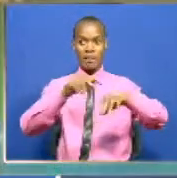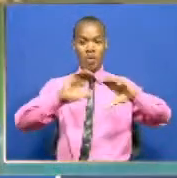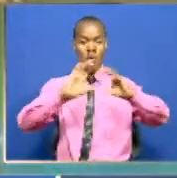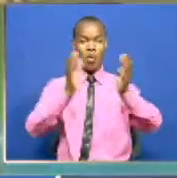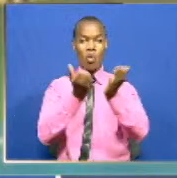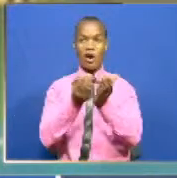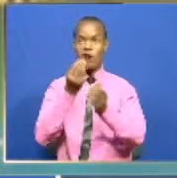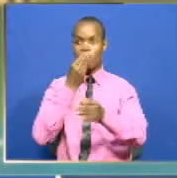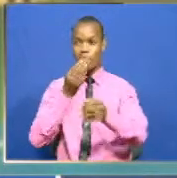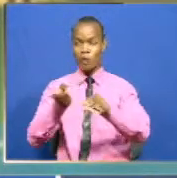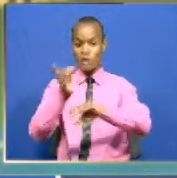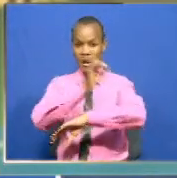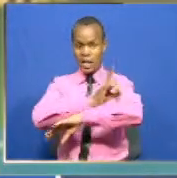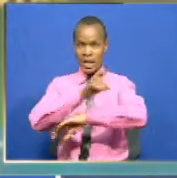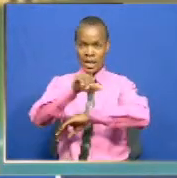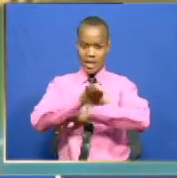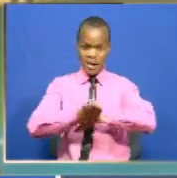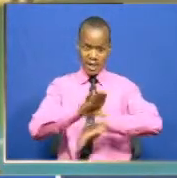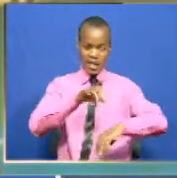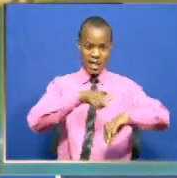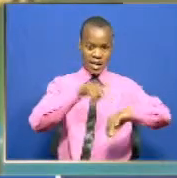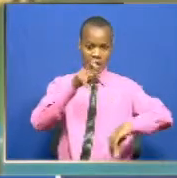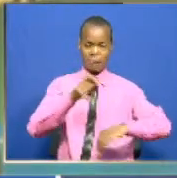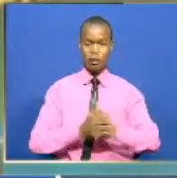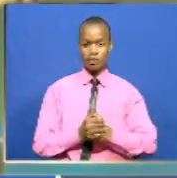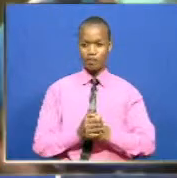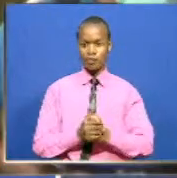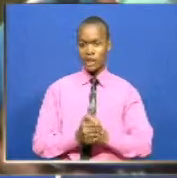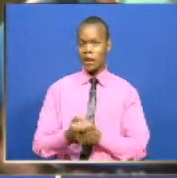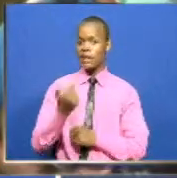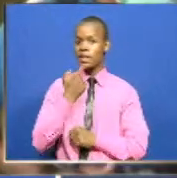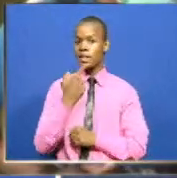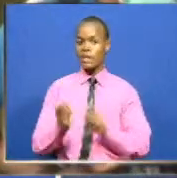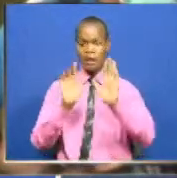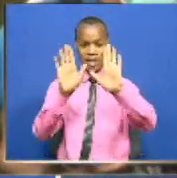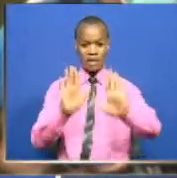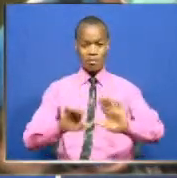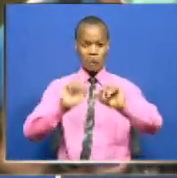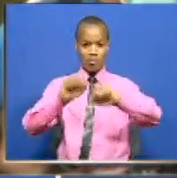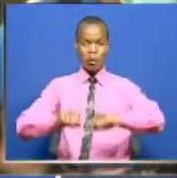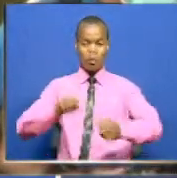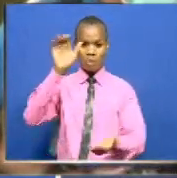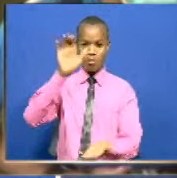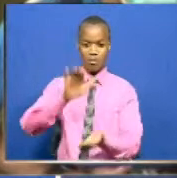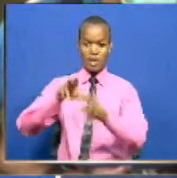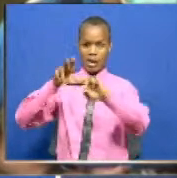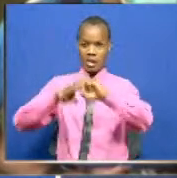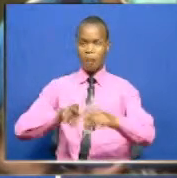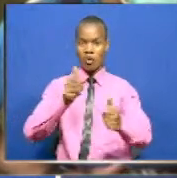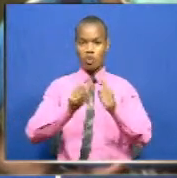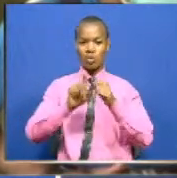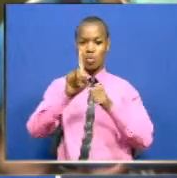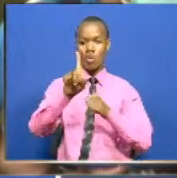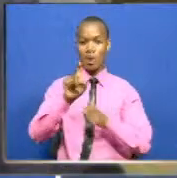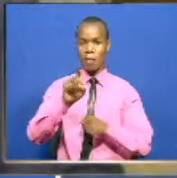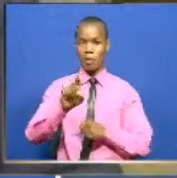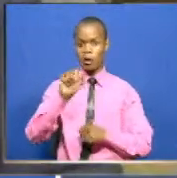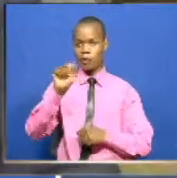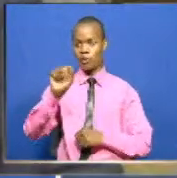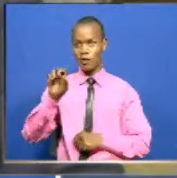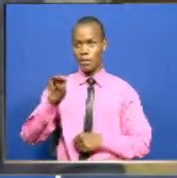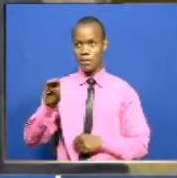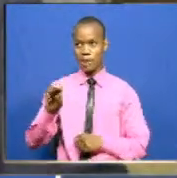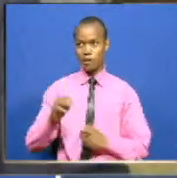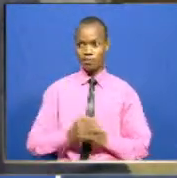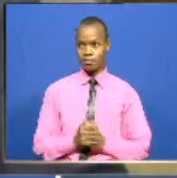Embu, Boga said there is need to reduce the dependency gap, which he says stands at 1.5 million Kenyans. Wale